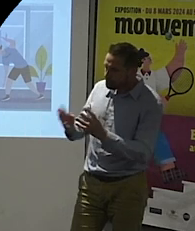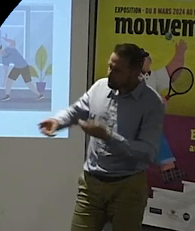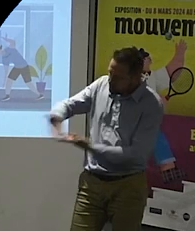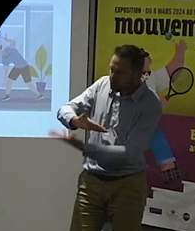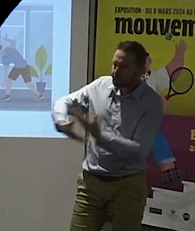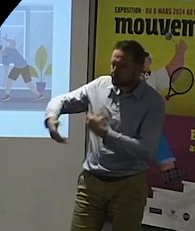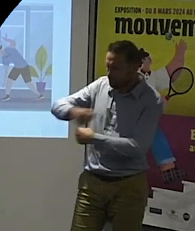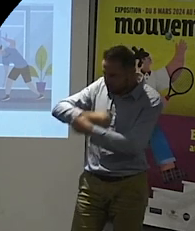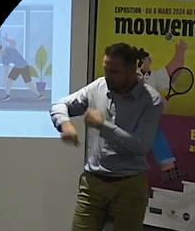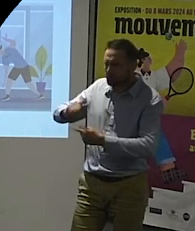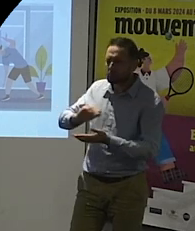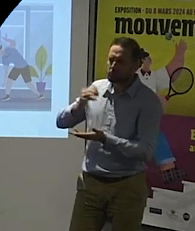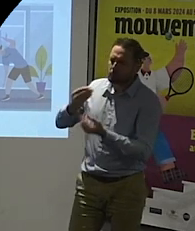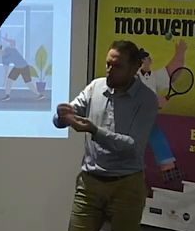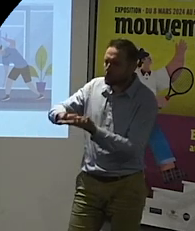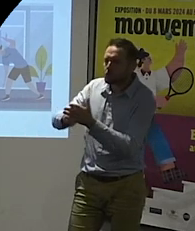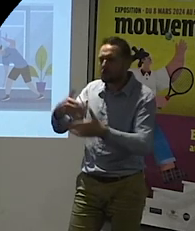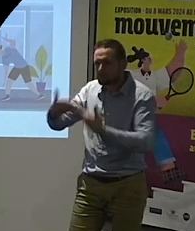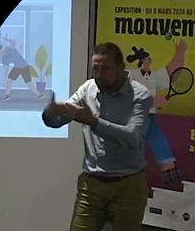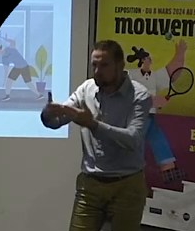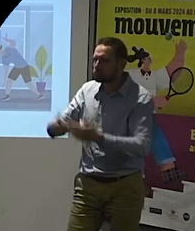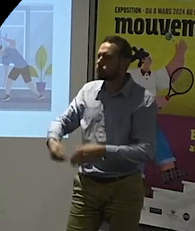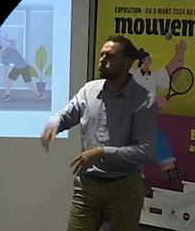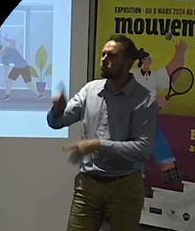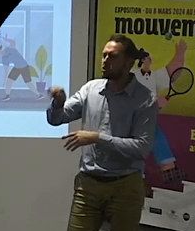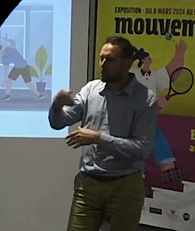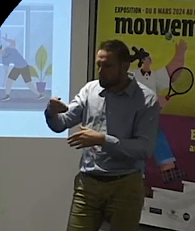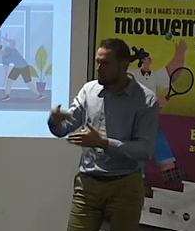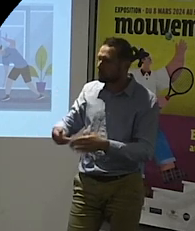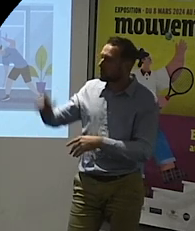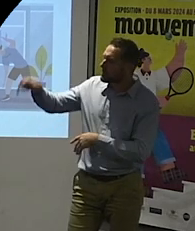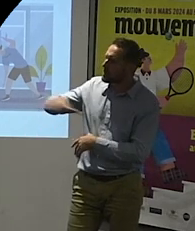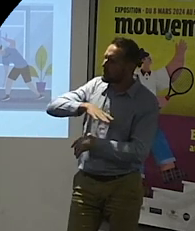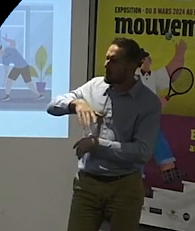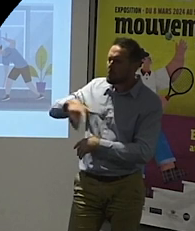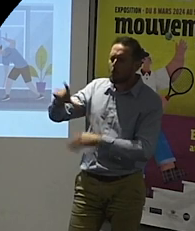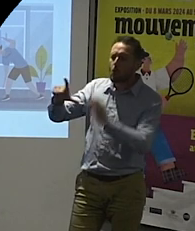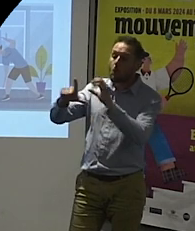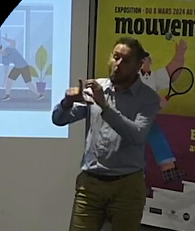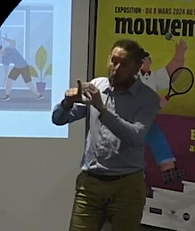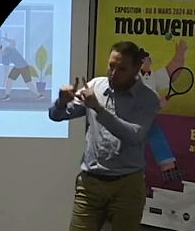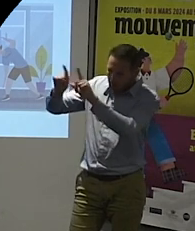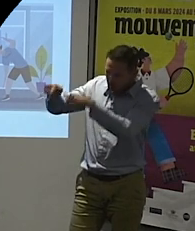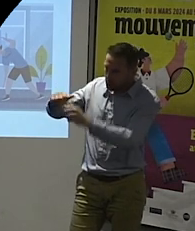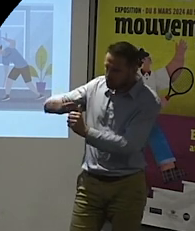GEM, accompagné de Stéphanie Leclerc, qui est ici avec nous.